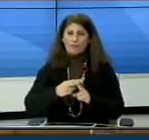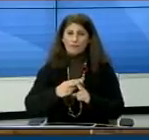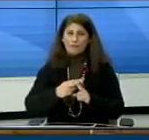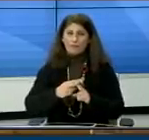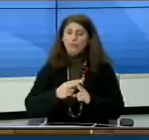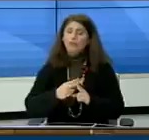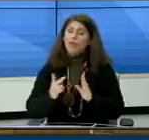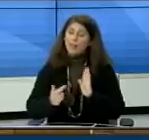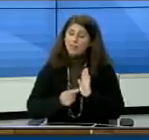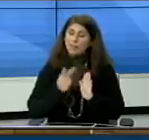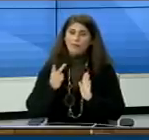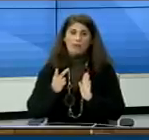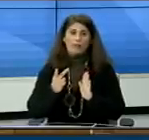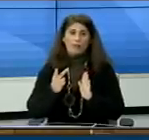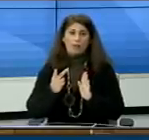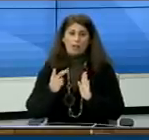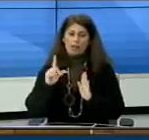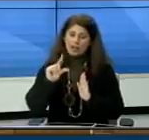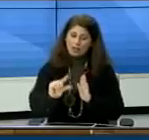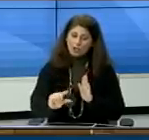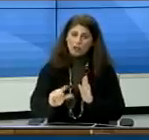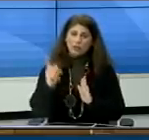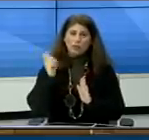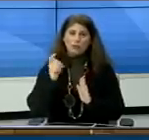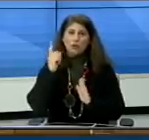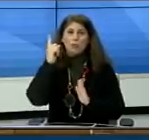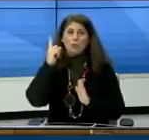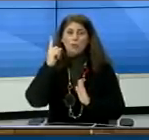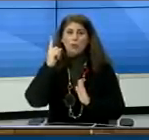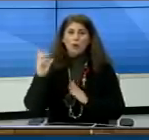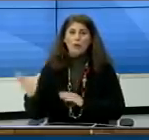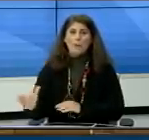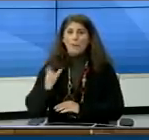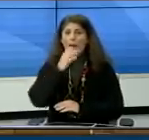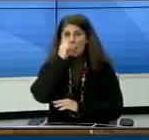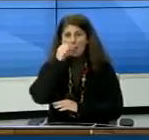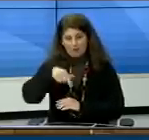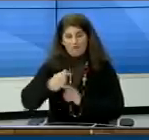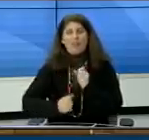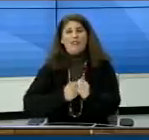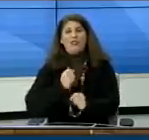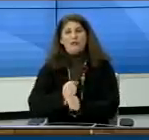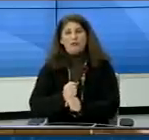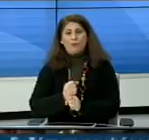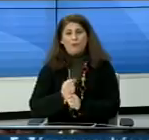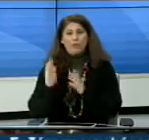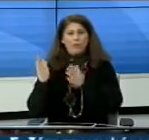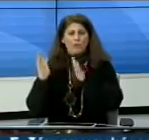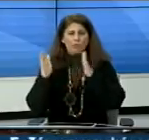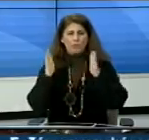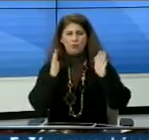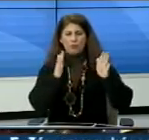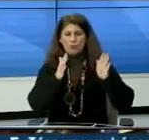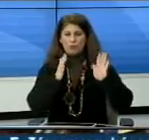για δεύτερη φορά τον κατώτατο μισθό την 1η Μαΐου αυτού του έτους.